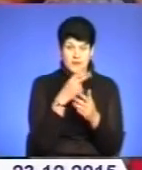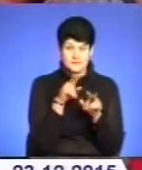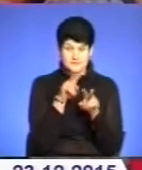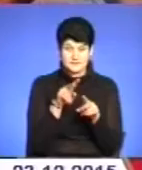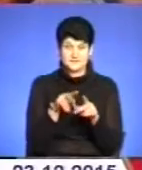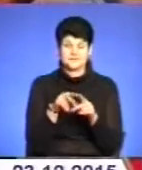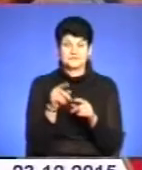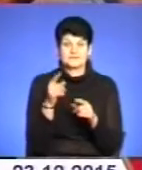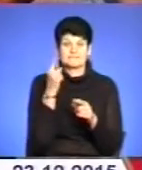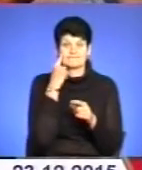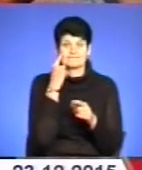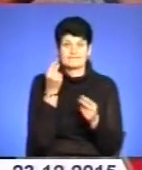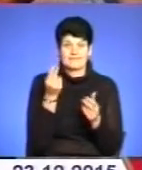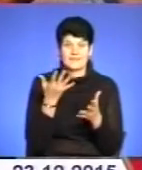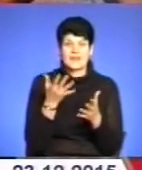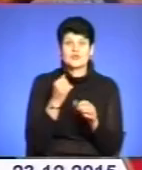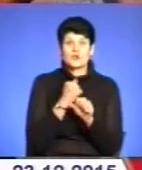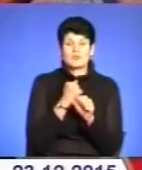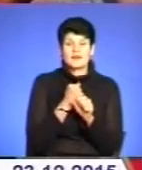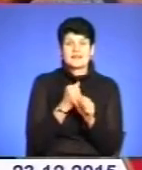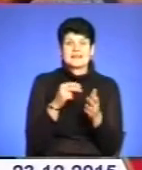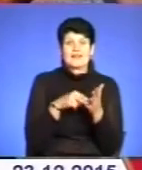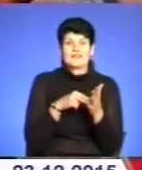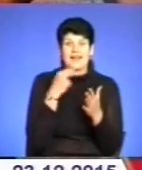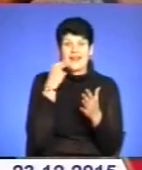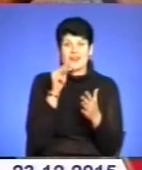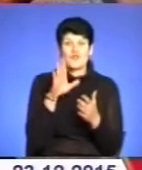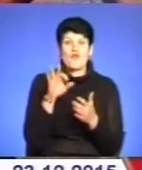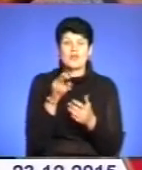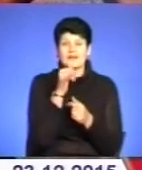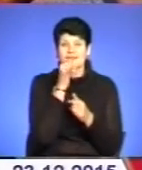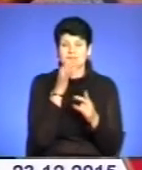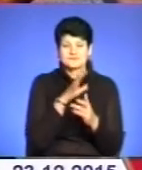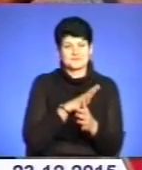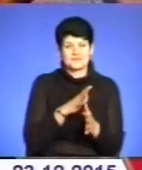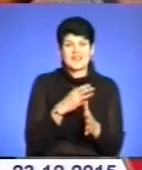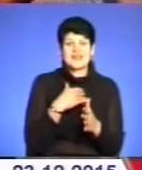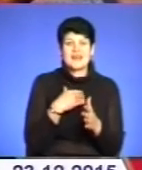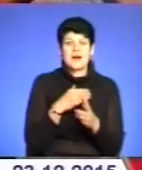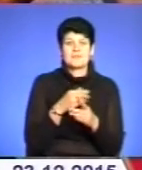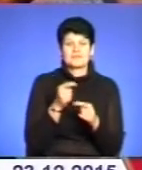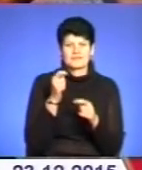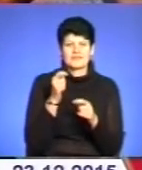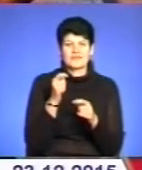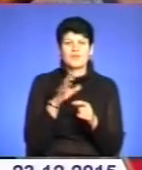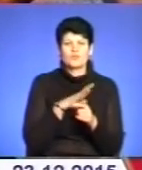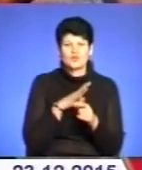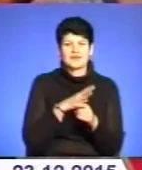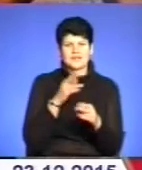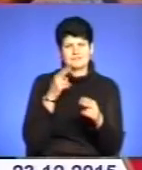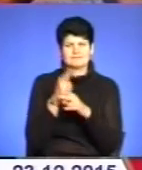послідкувала за ставками. Не зробити ставку на найкращого волонтера неможливо було. Я перебивала, звичайно, були ставки, але я